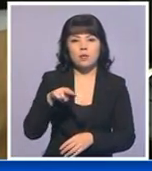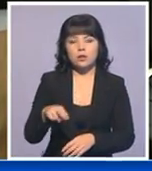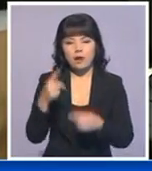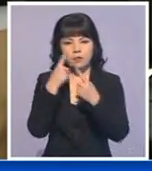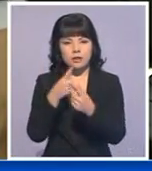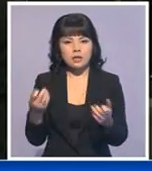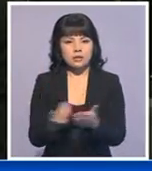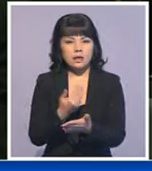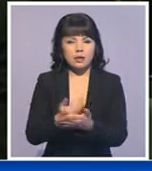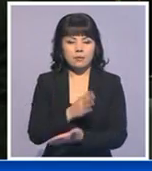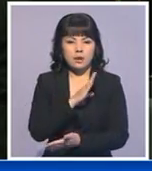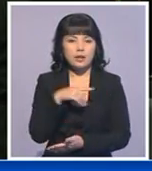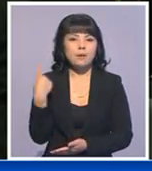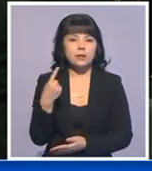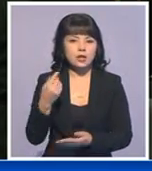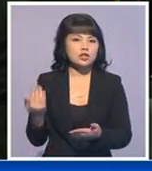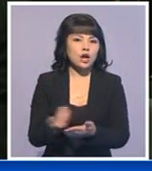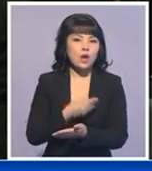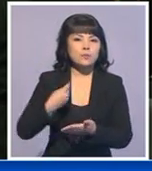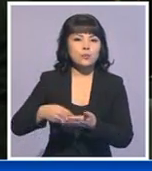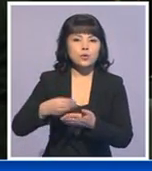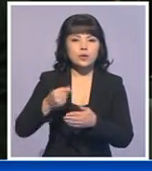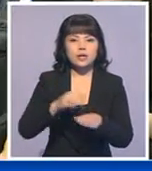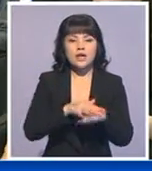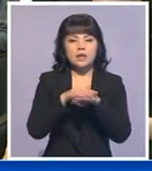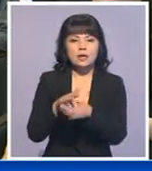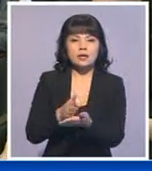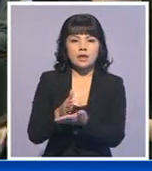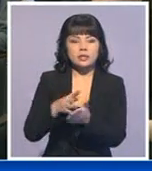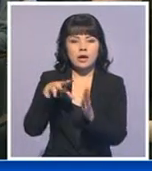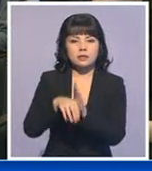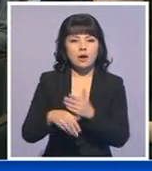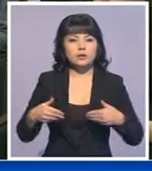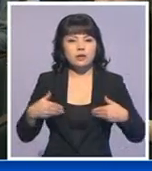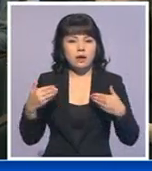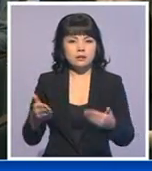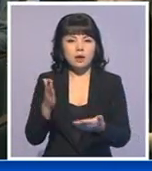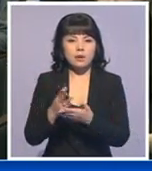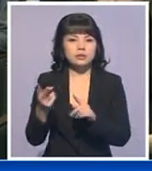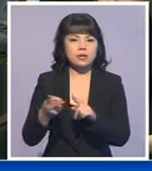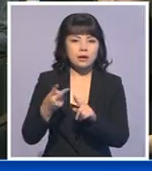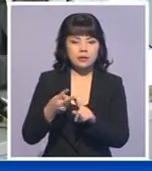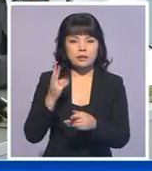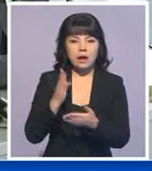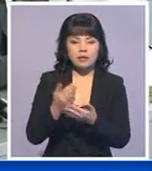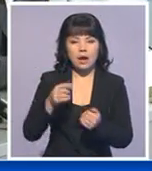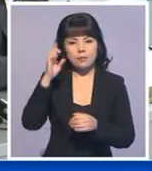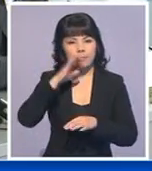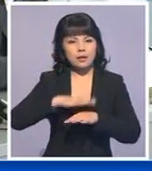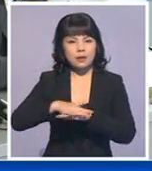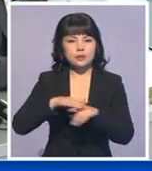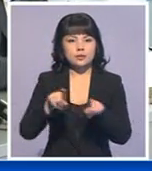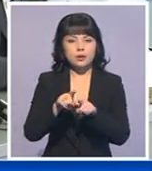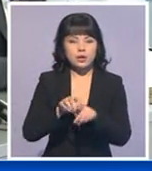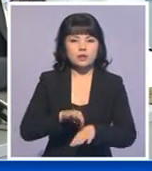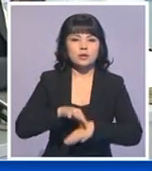етті. Біріншісі, жаңа бюджеттік саясаттың тұжырымдамасы болса, екіншісі қорытындыдағы бағытталған мемлекет жоспарлау жүйесін жетілдіру